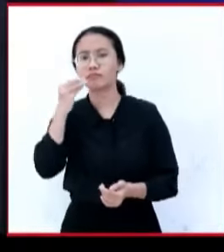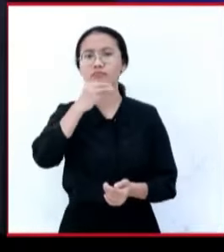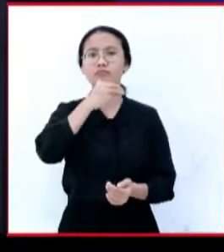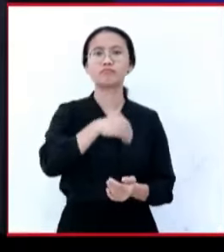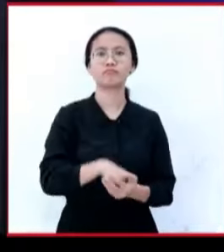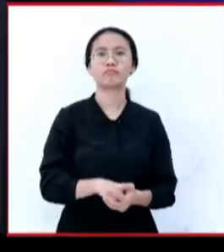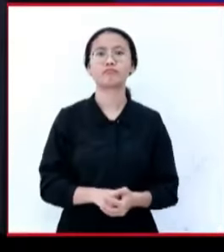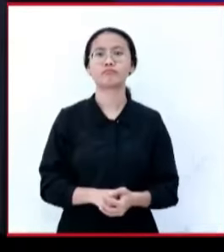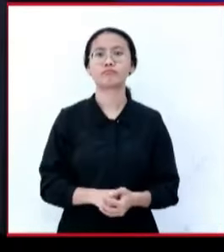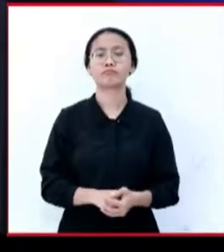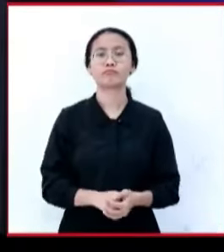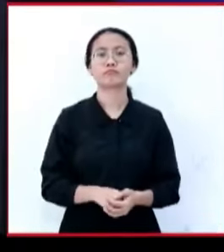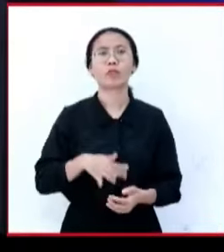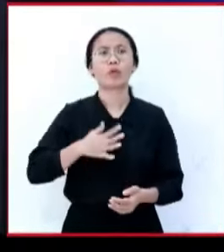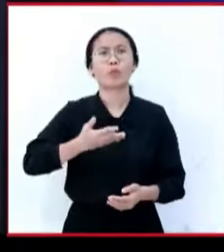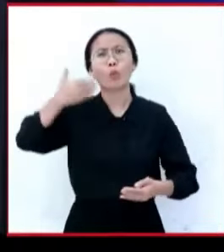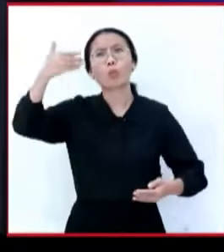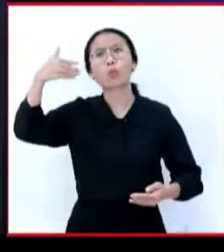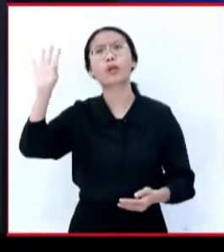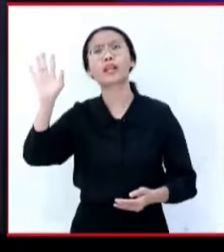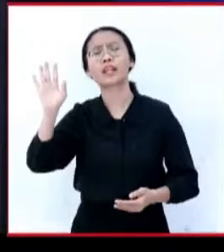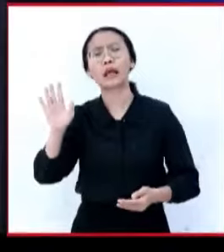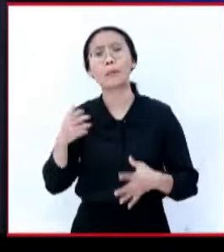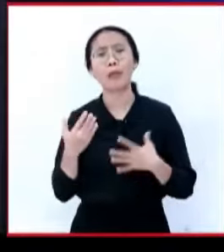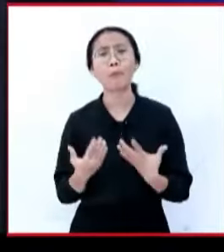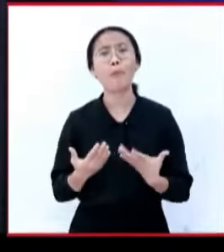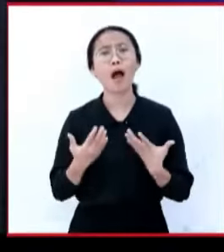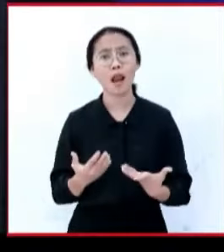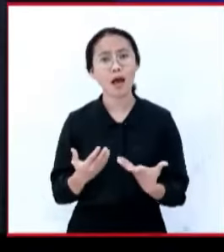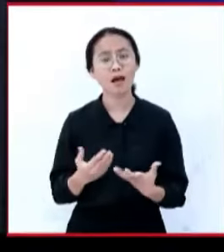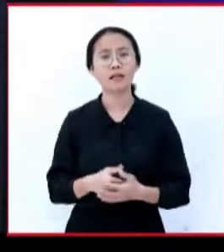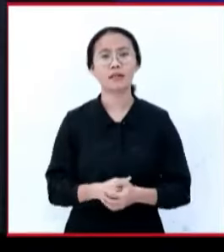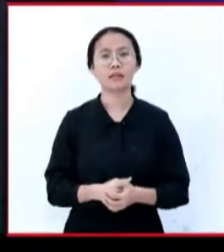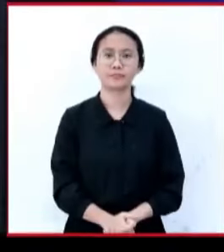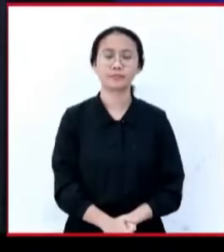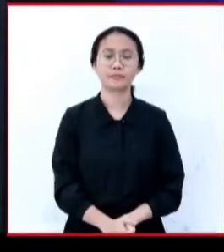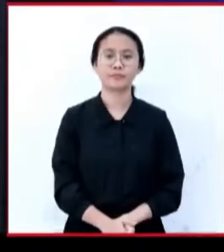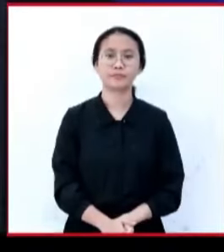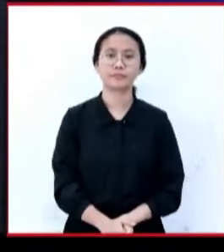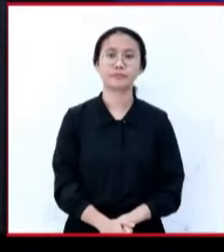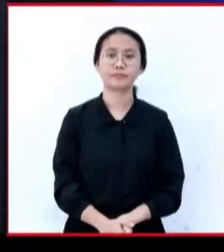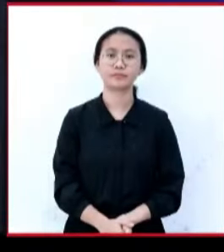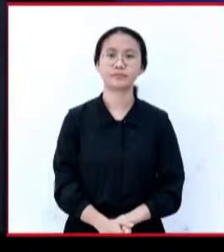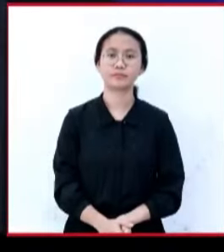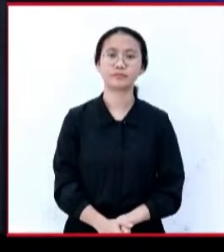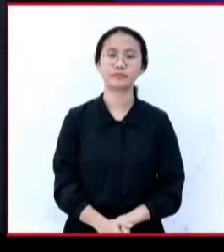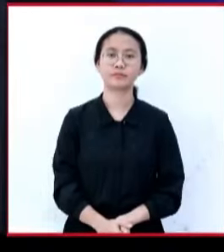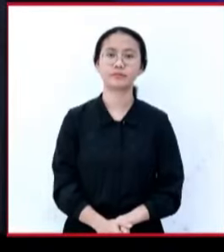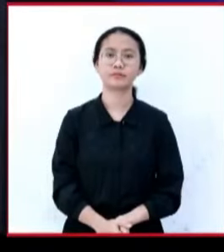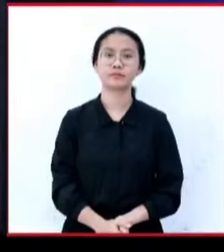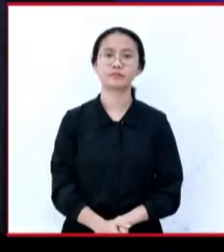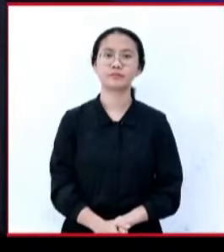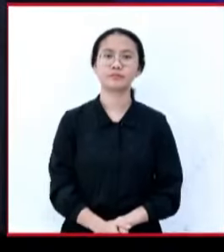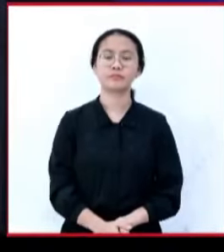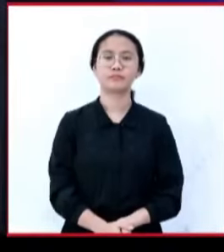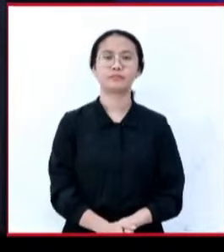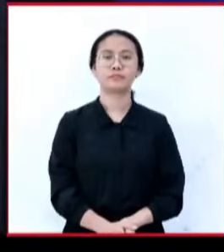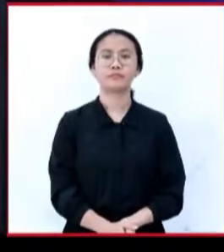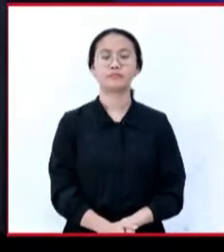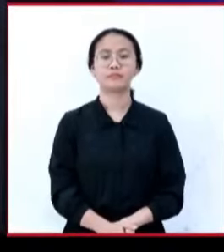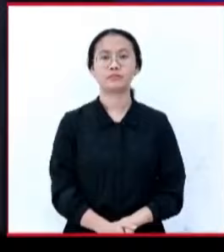Terus mau ke sana itu bagaimana jalan lewat mana contoh Mas memberikan